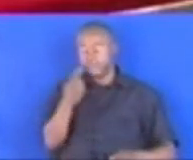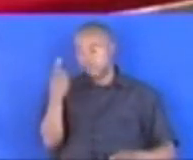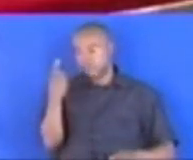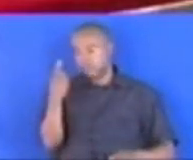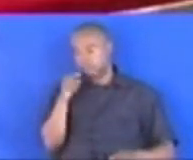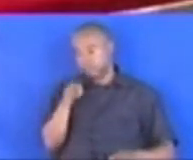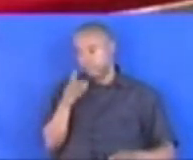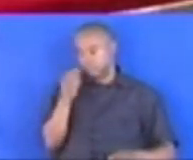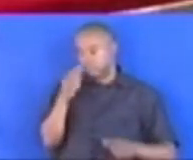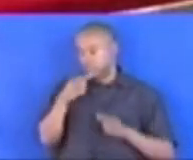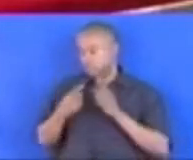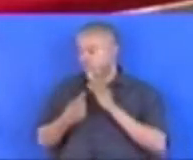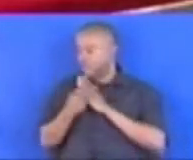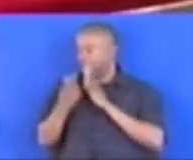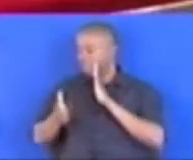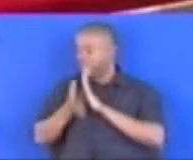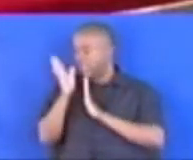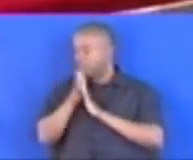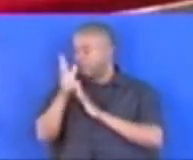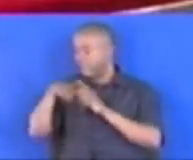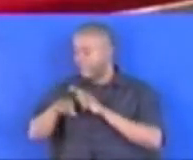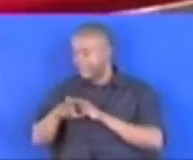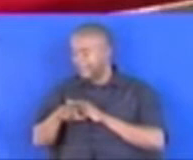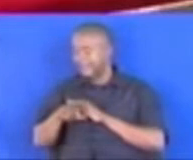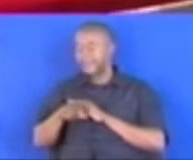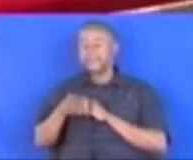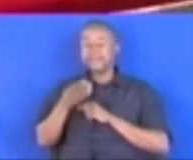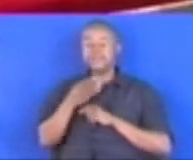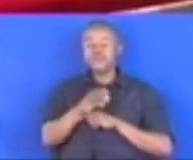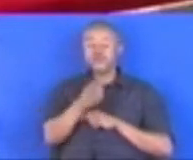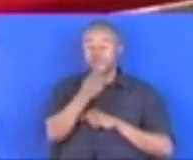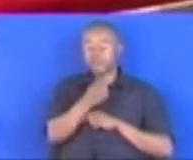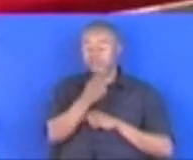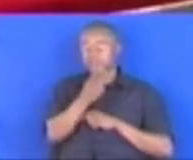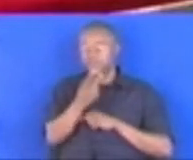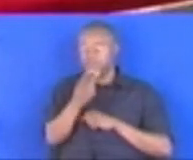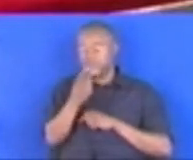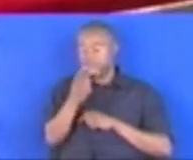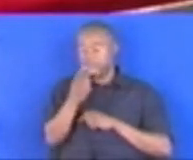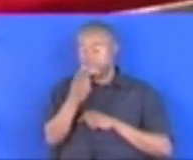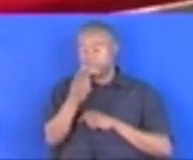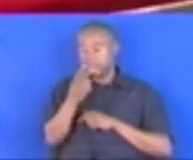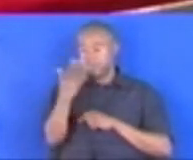351,700,000 ni fedha za kutoka vyanzo vya ndani, na shilingi bilioni